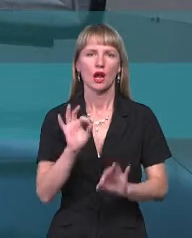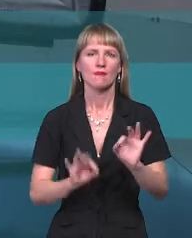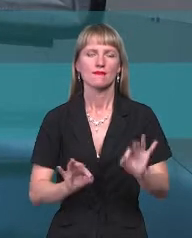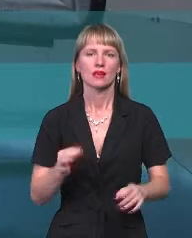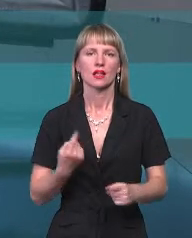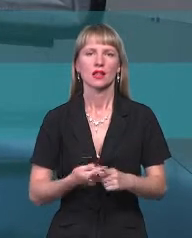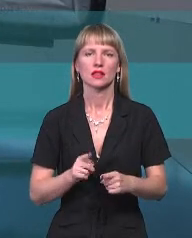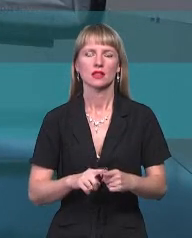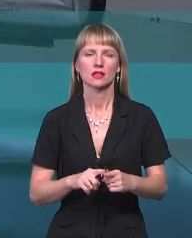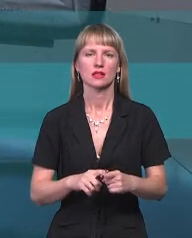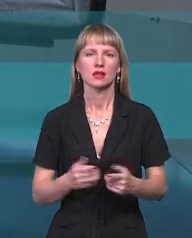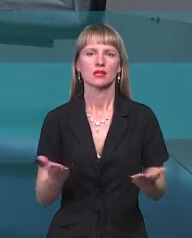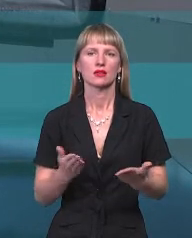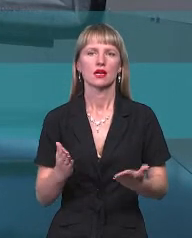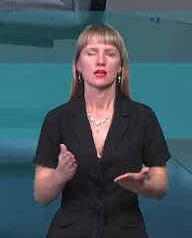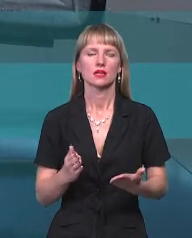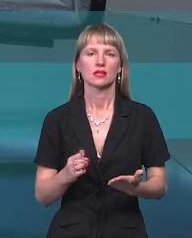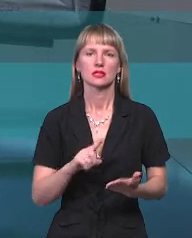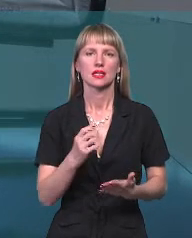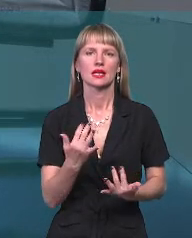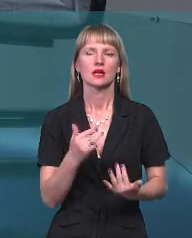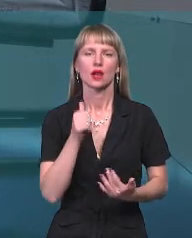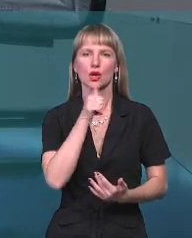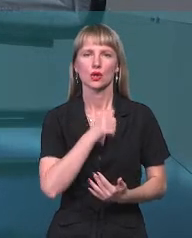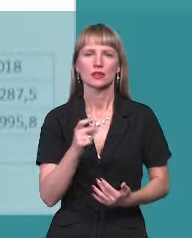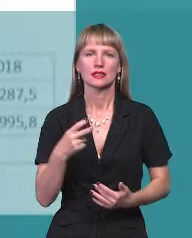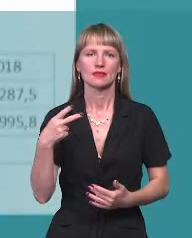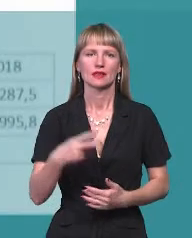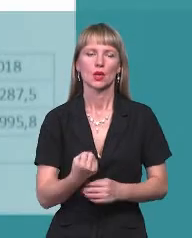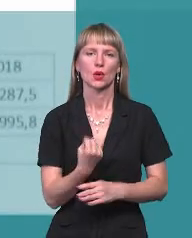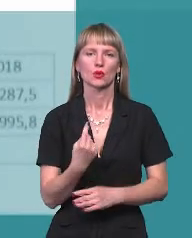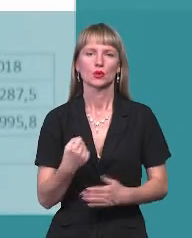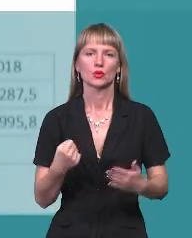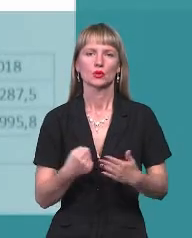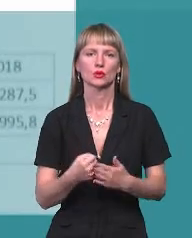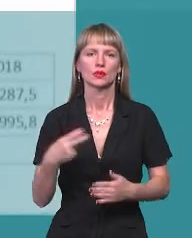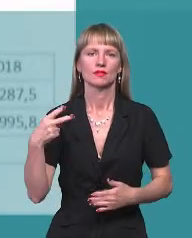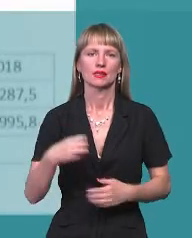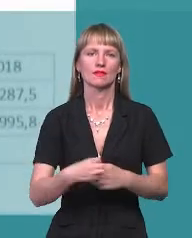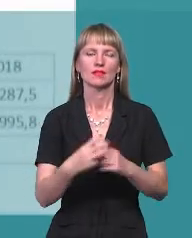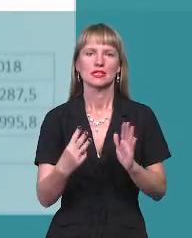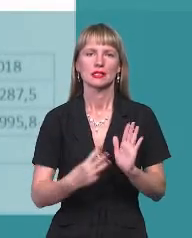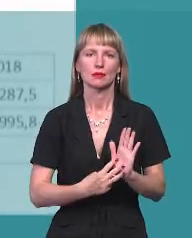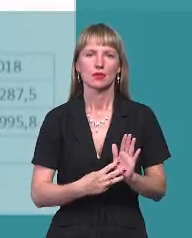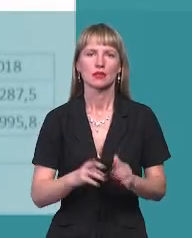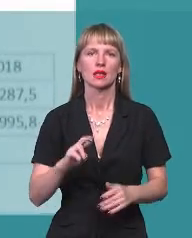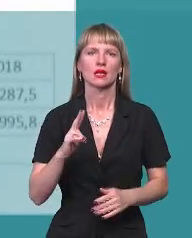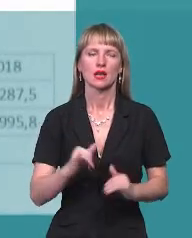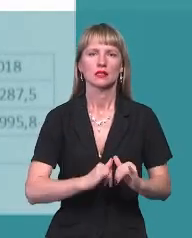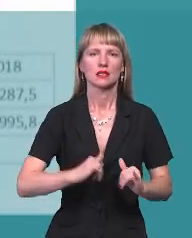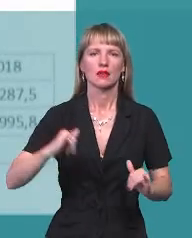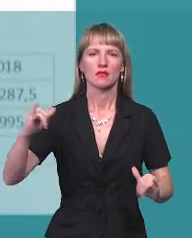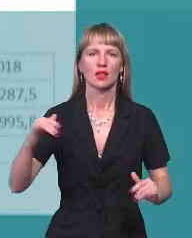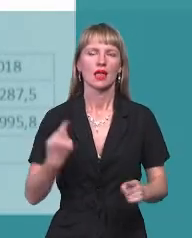Оце графік, як за кілька років, з 2011 по 2018, як зростала